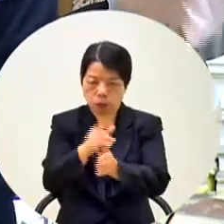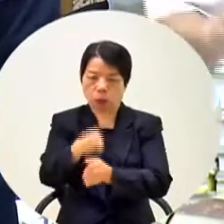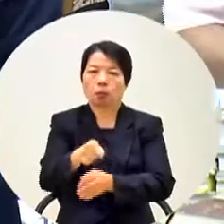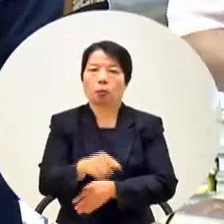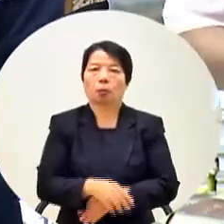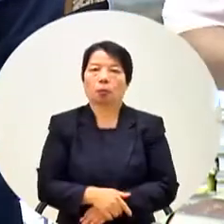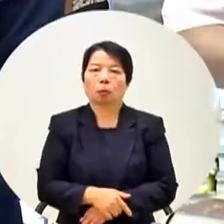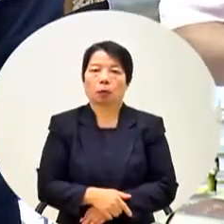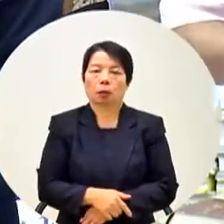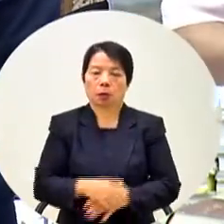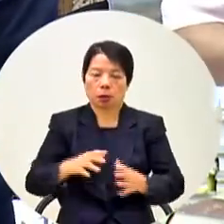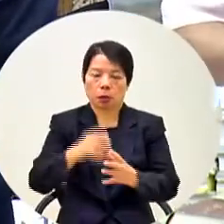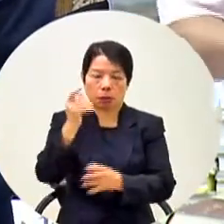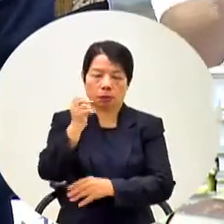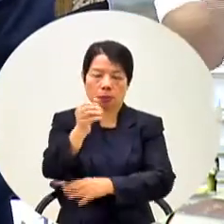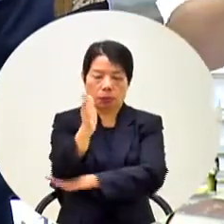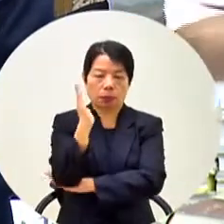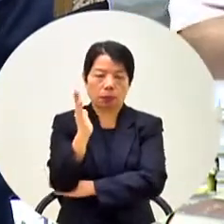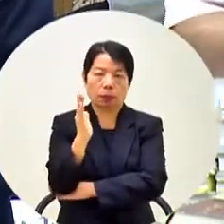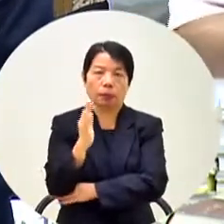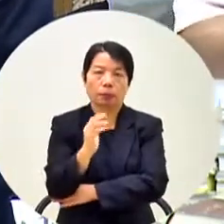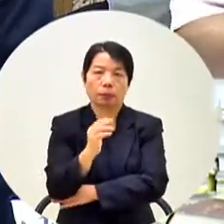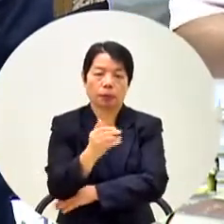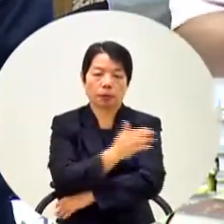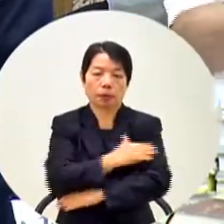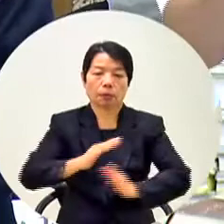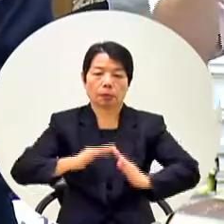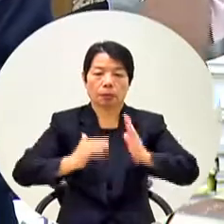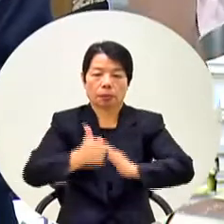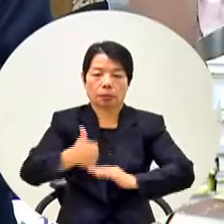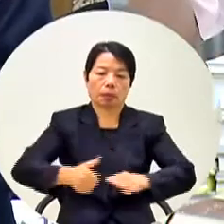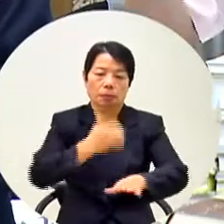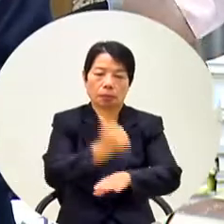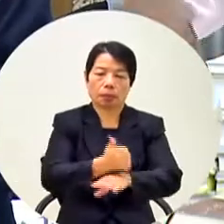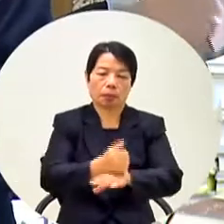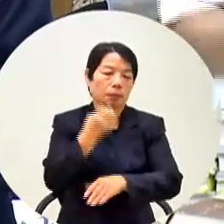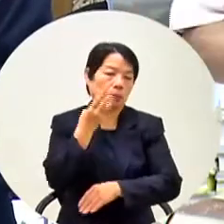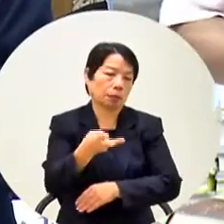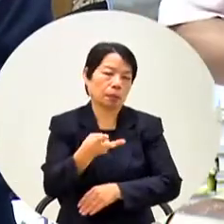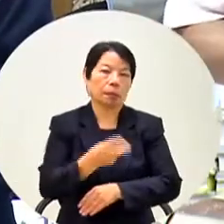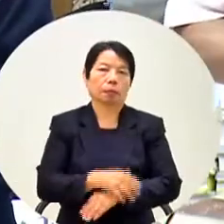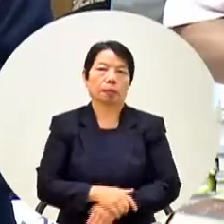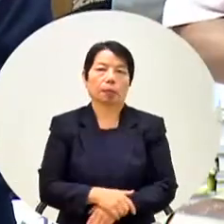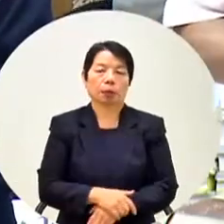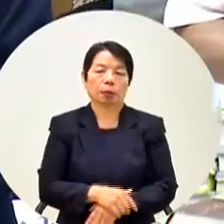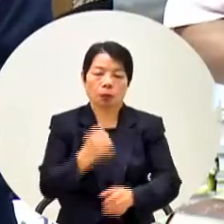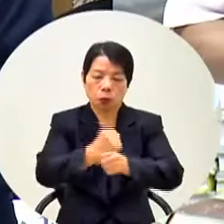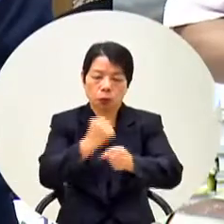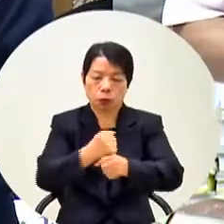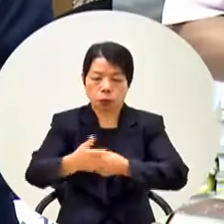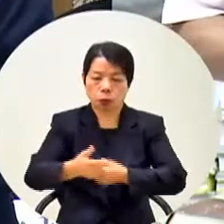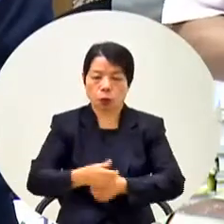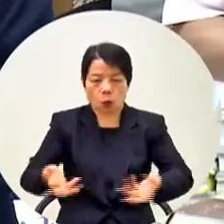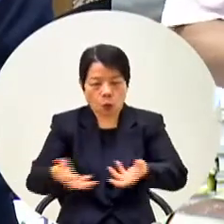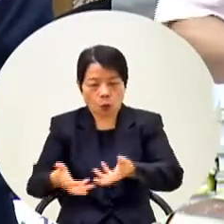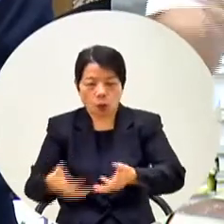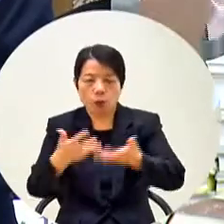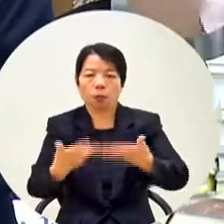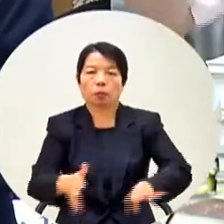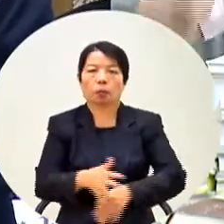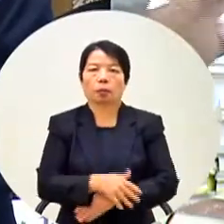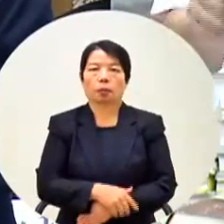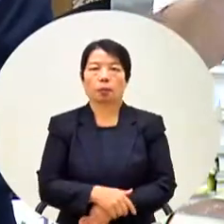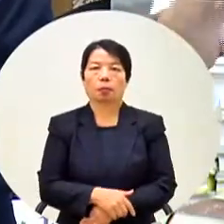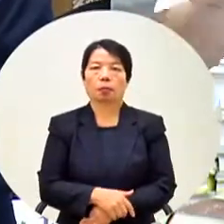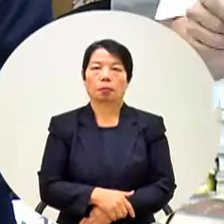就职这三个月，吼、哦！咱讲实在，其实也做袂少，吼、哦！但是